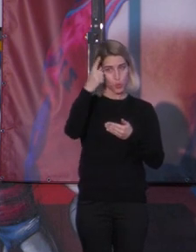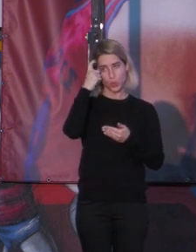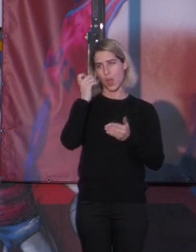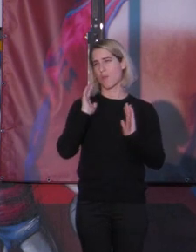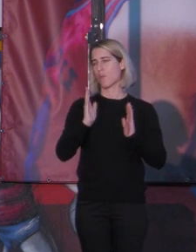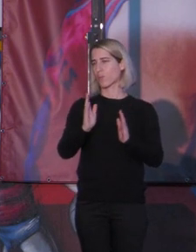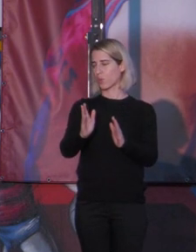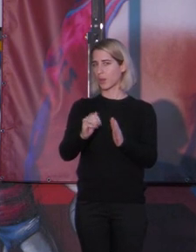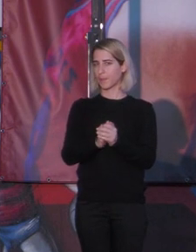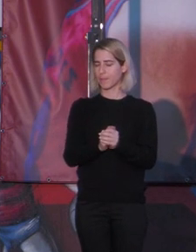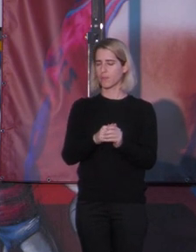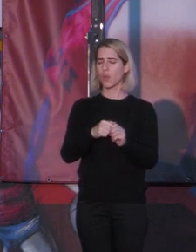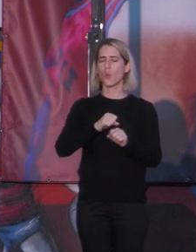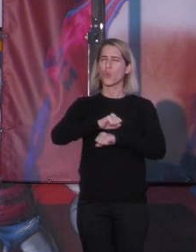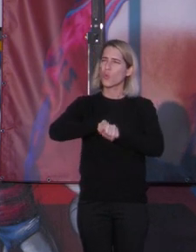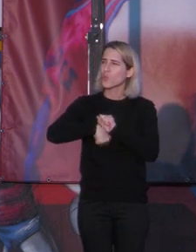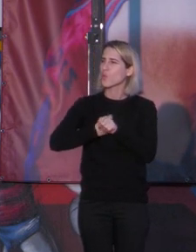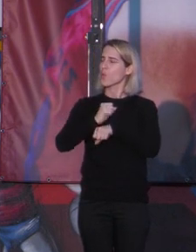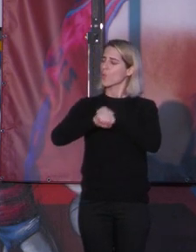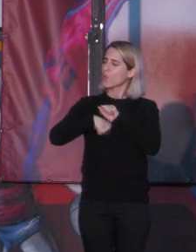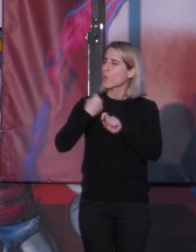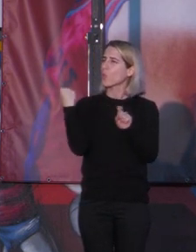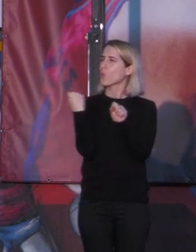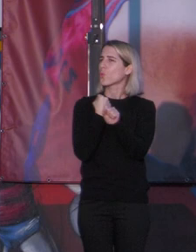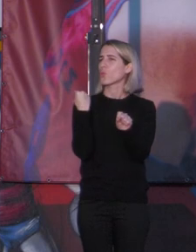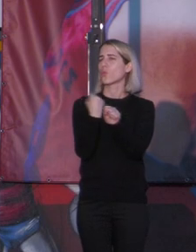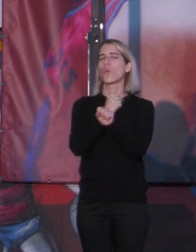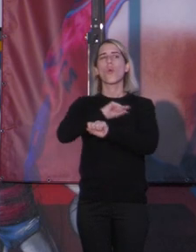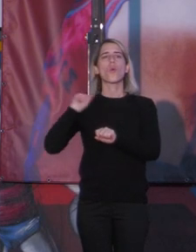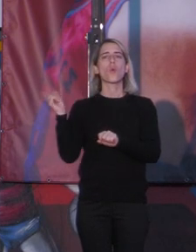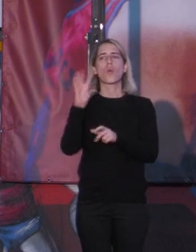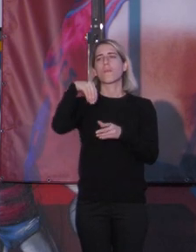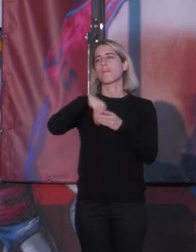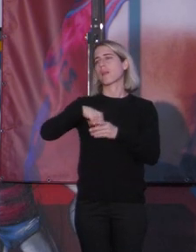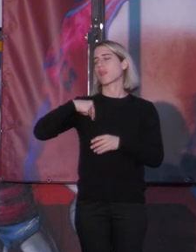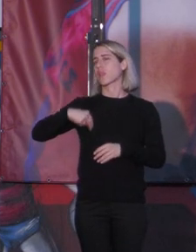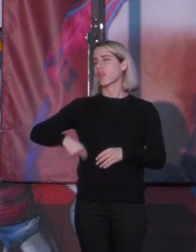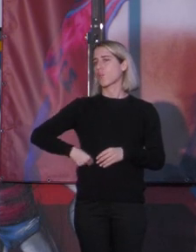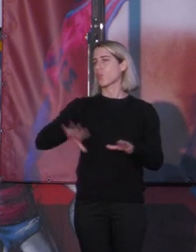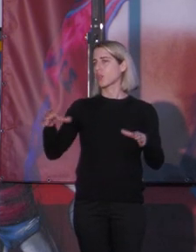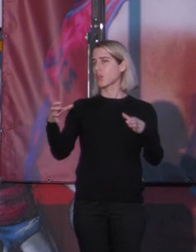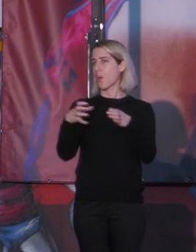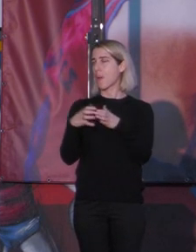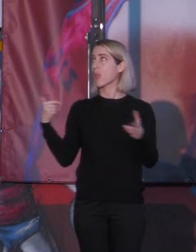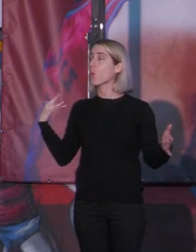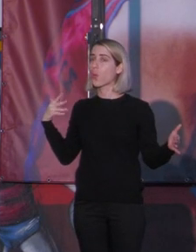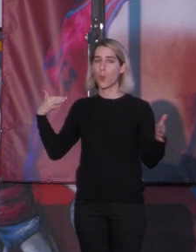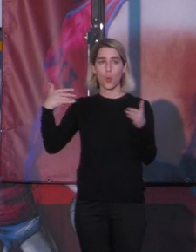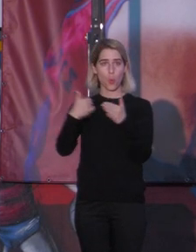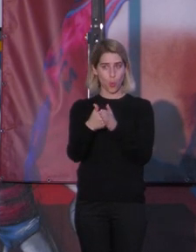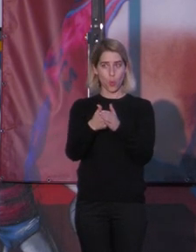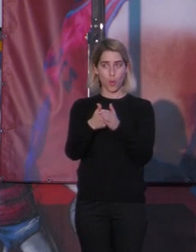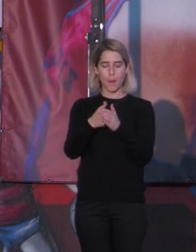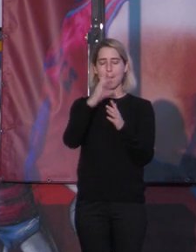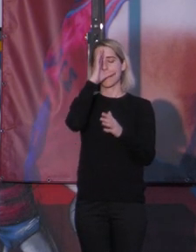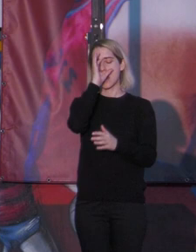όλους. Με σκληρή δουλειά από όσους συμμετείχαν στις δημοτικές αρχές από εκείνη την περίοδο μέχρι σήμερα,